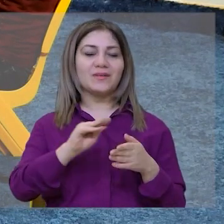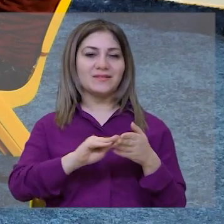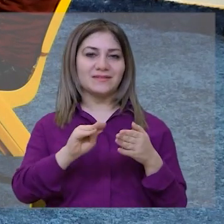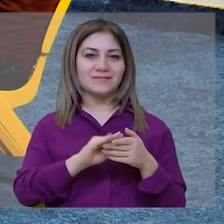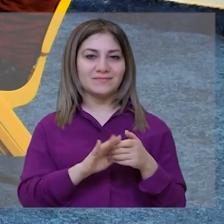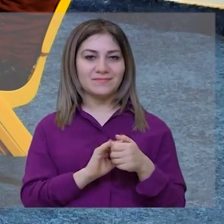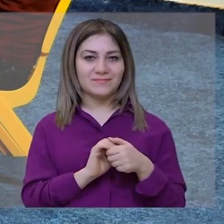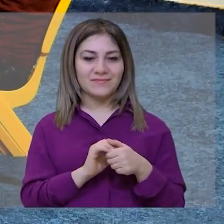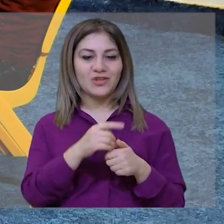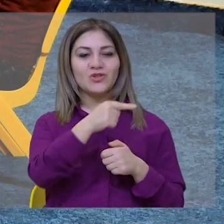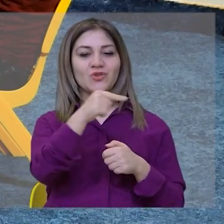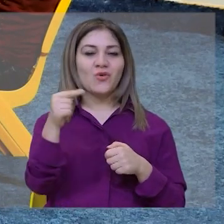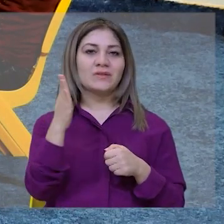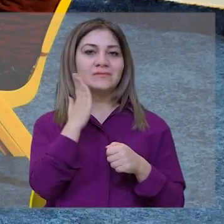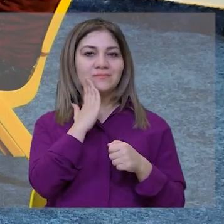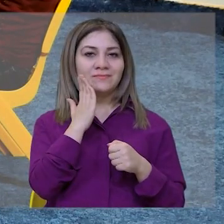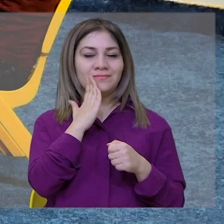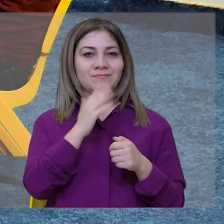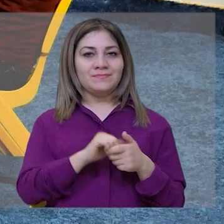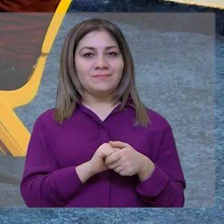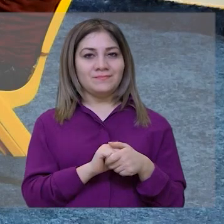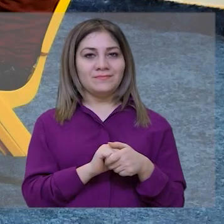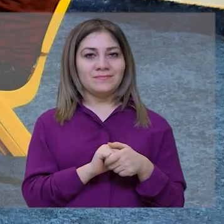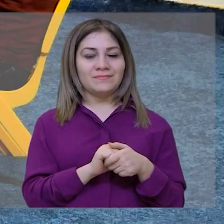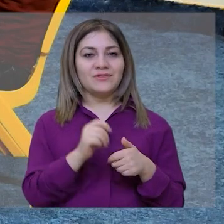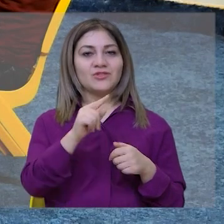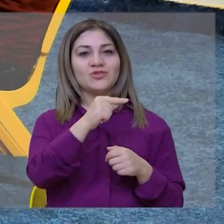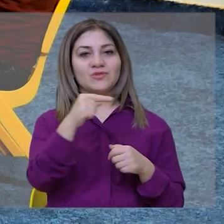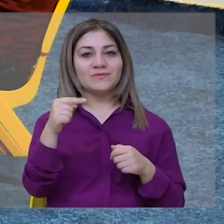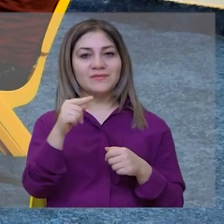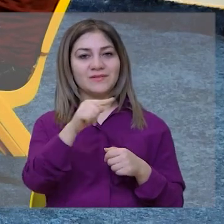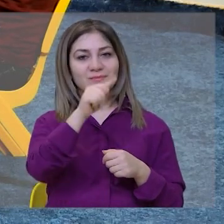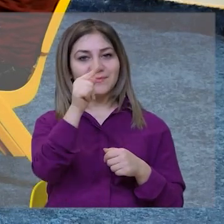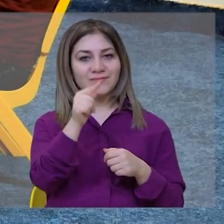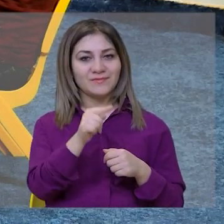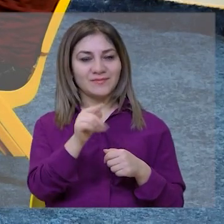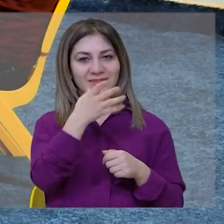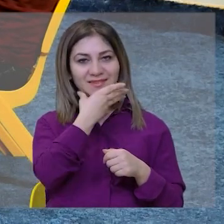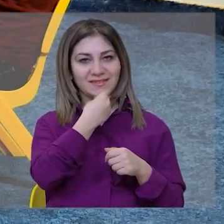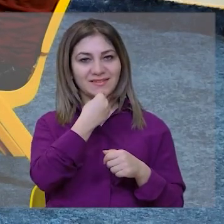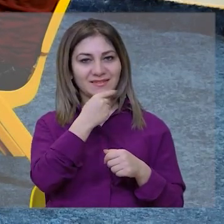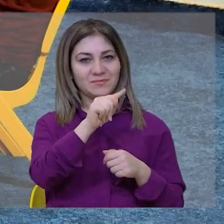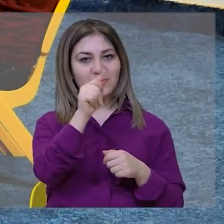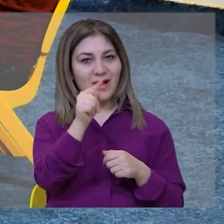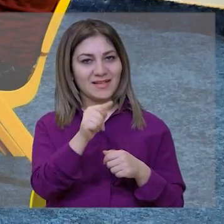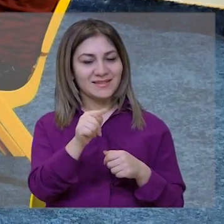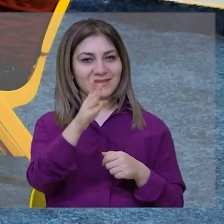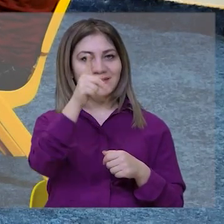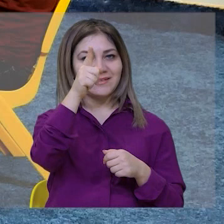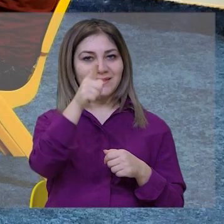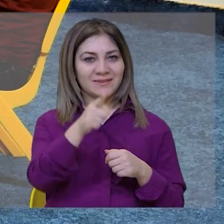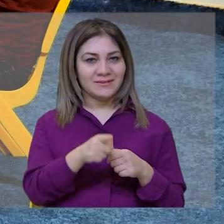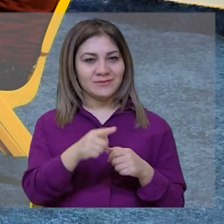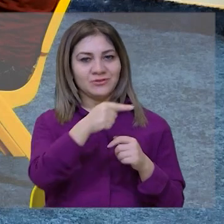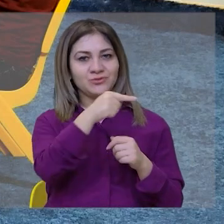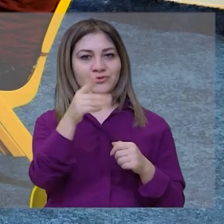տալ, դրա համար յուրաքանչյուրս մեր տողի վրա։ Տողի վրա գրում ենք մասնիկ գեղեցիկ, գիծը հատում